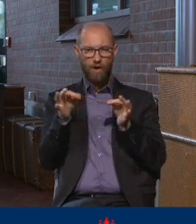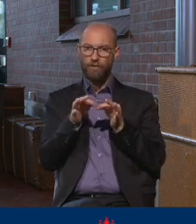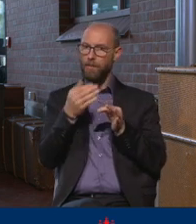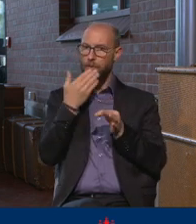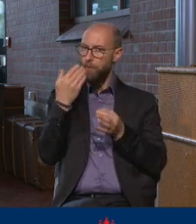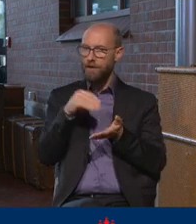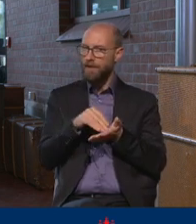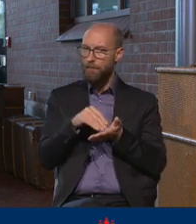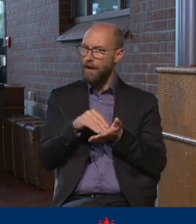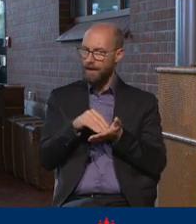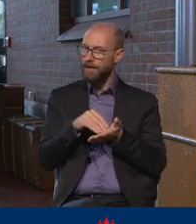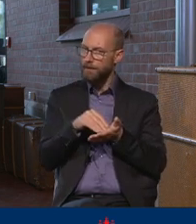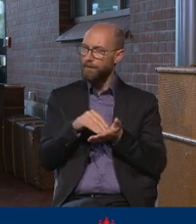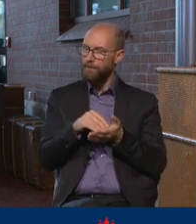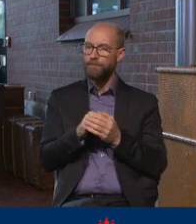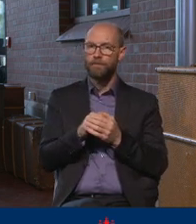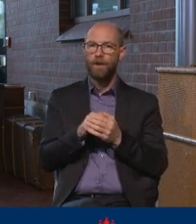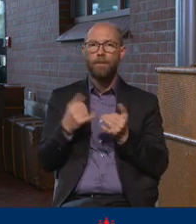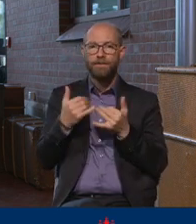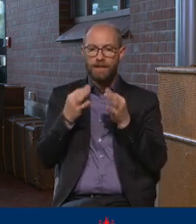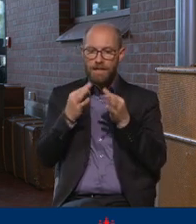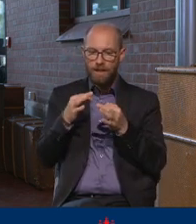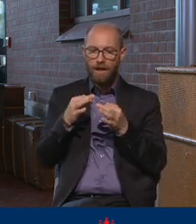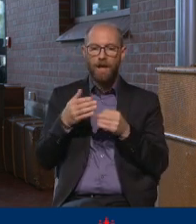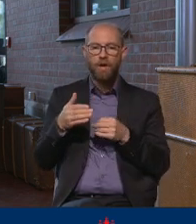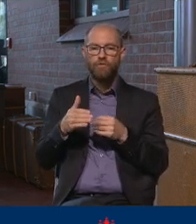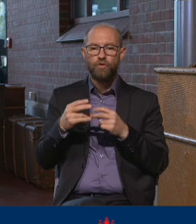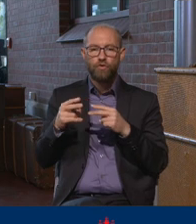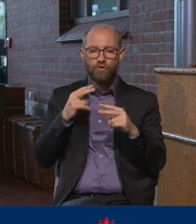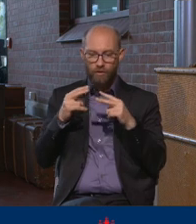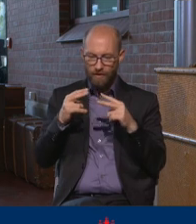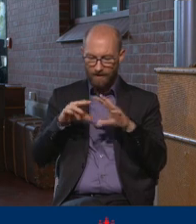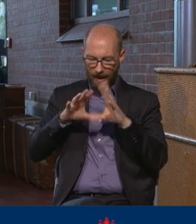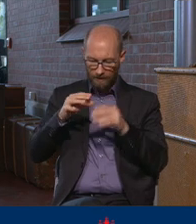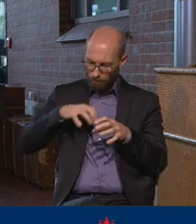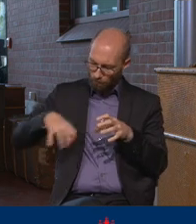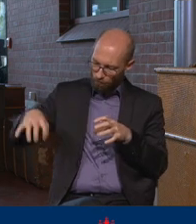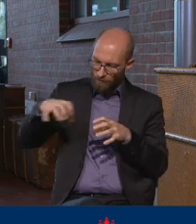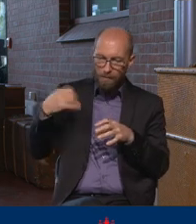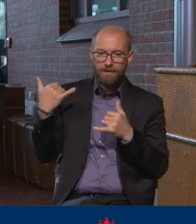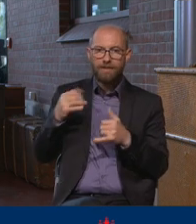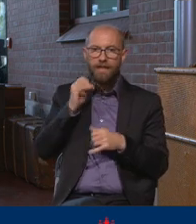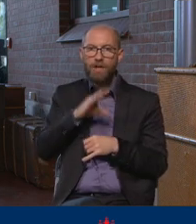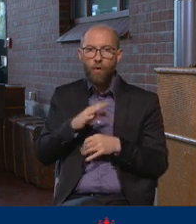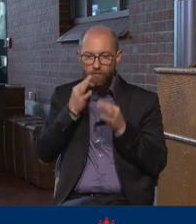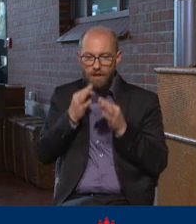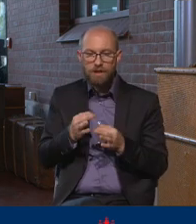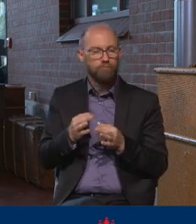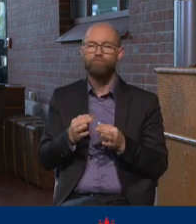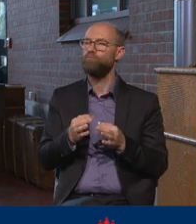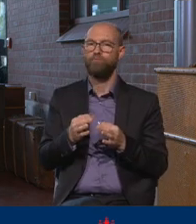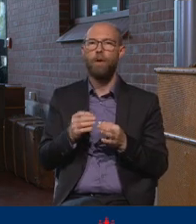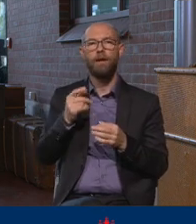wir haben jetzt bis dato auch nicht alles rund um diese fisch gaststätte entworfen aber ich gehe davon aus es gibt diese